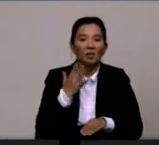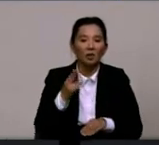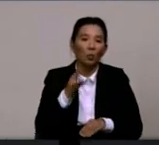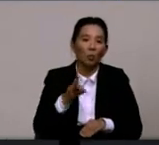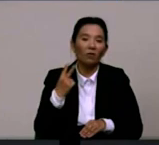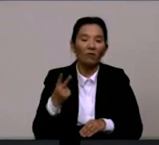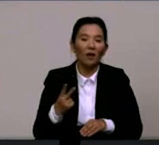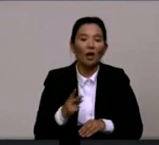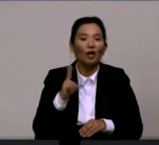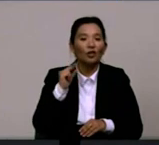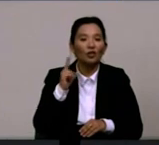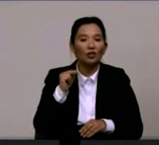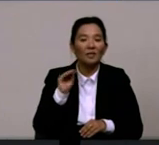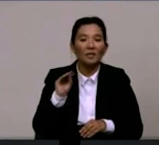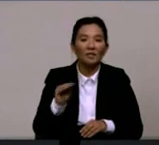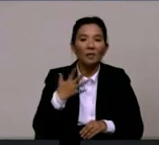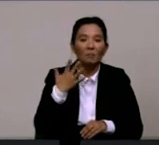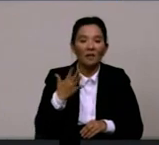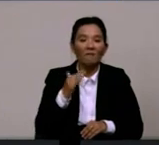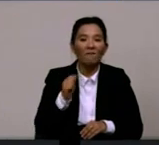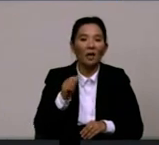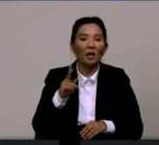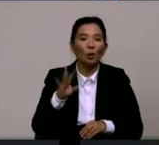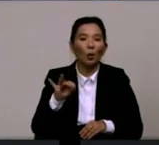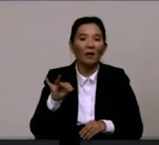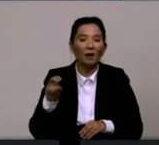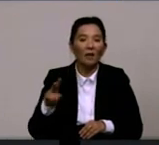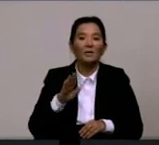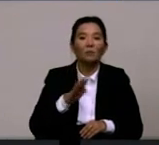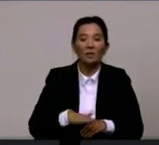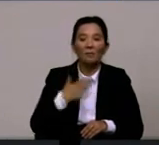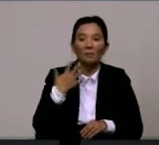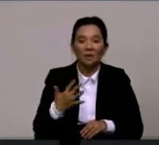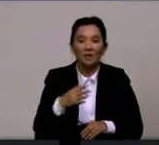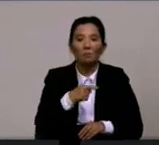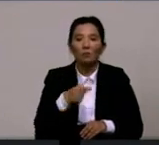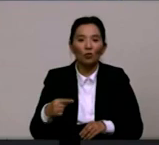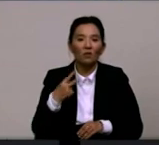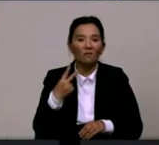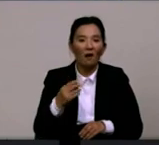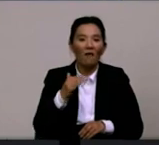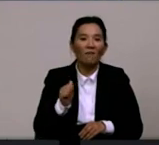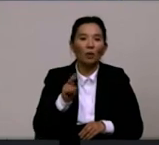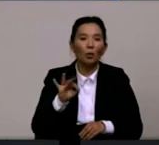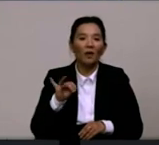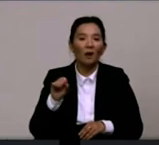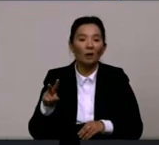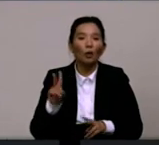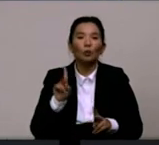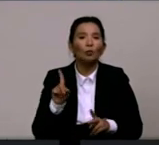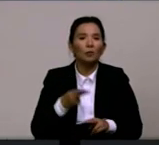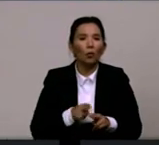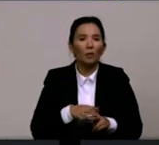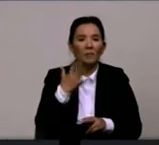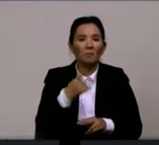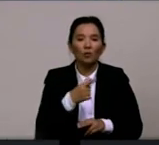2. В числителе 5 факториал, в знаменателе 5 минус 2 факториал. Что такое 5 минус